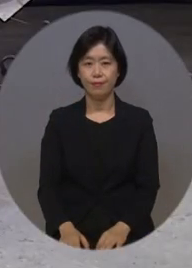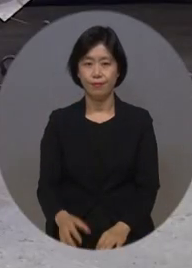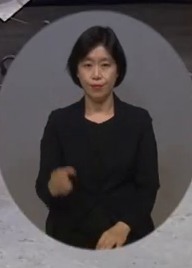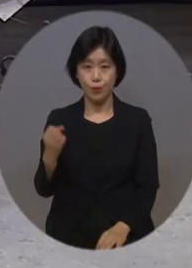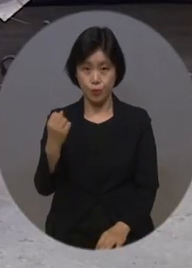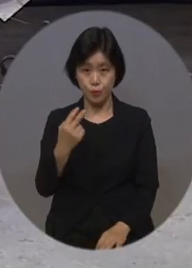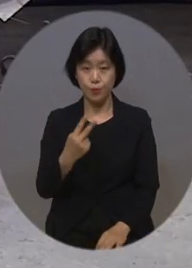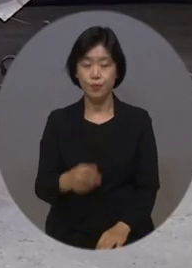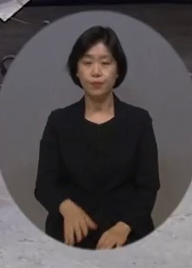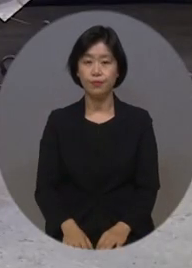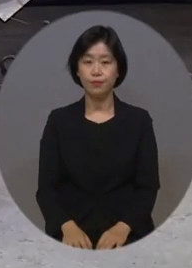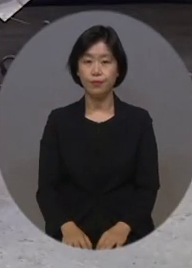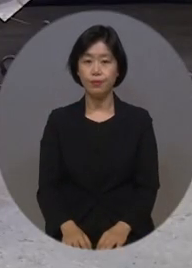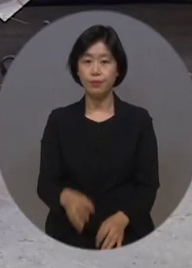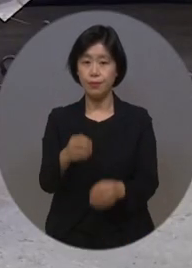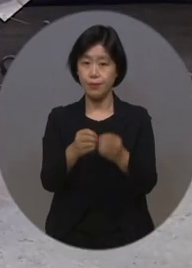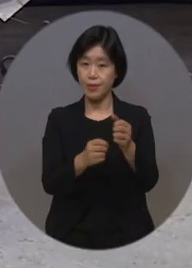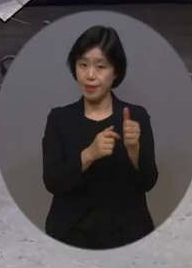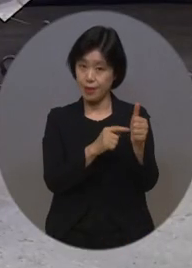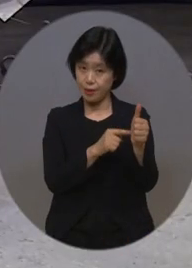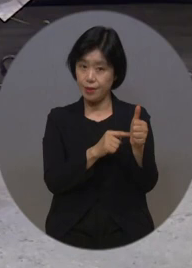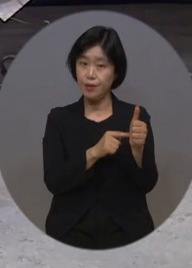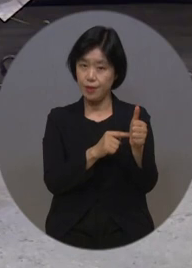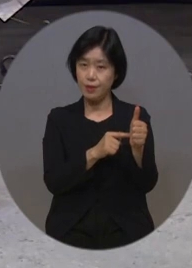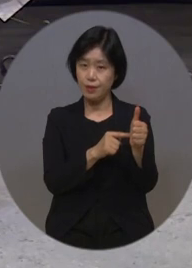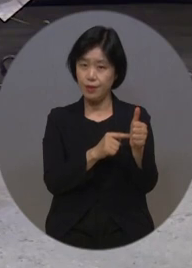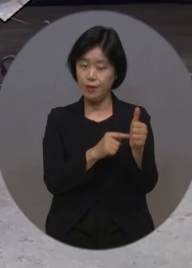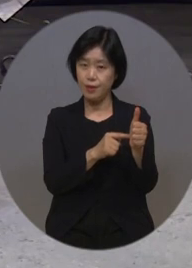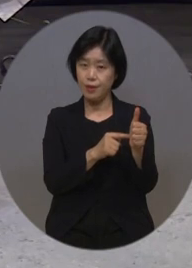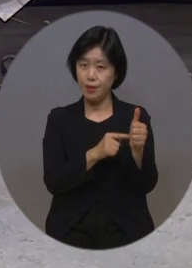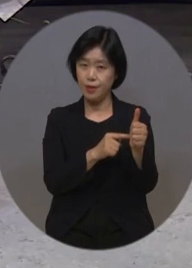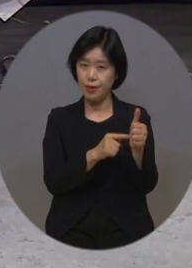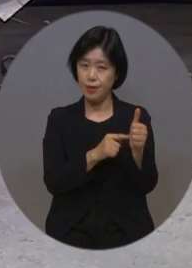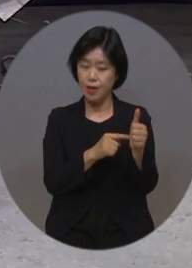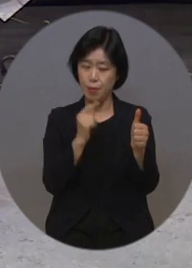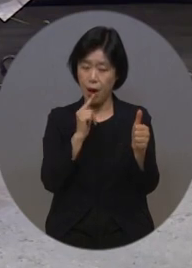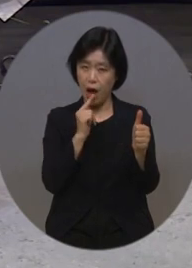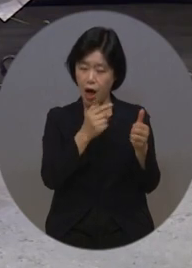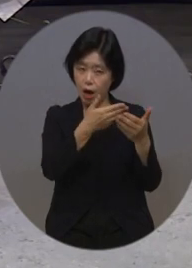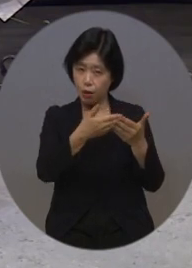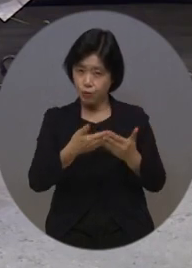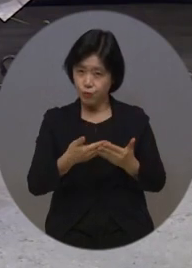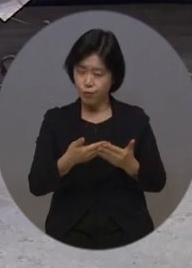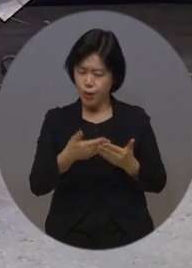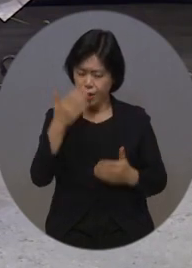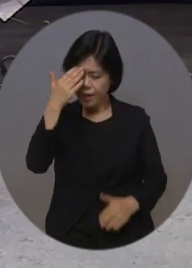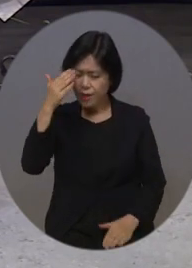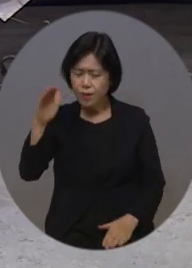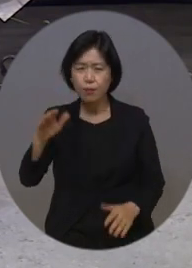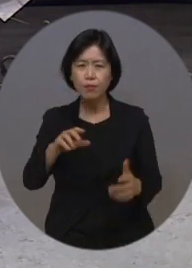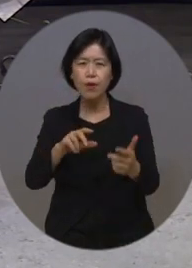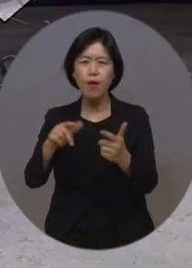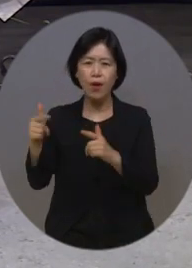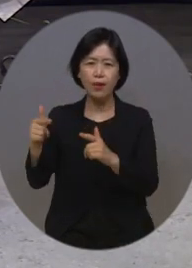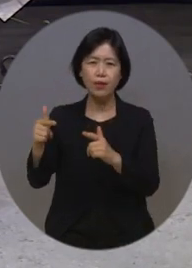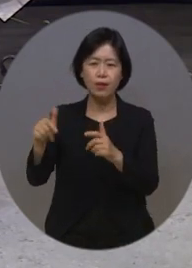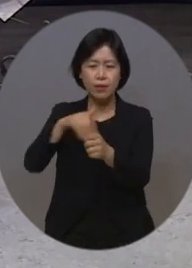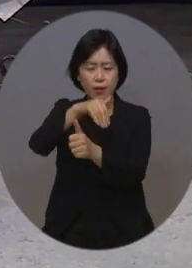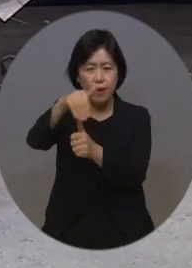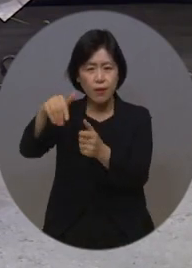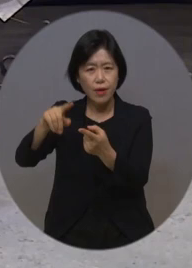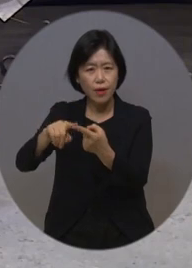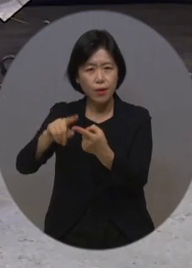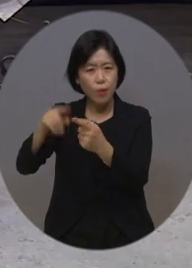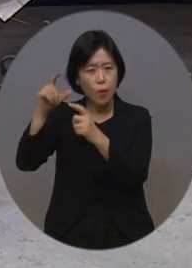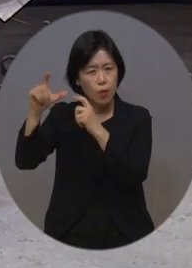아니라 시인이 데려다 놓은 낯섬에 도착하여 이제까지 생각해보지 않은 현상을 고민해보기도